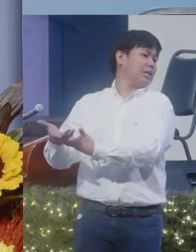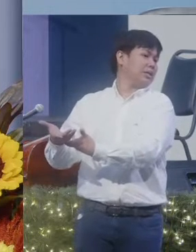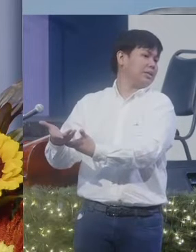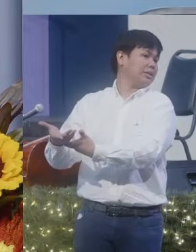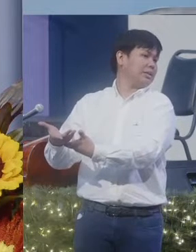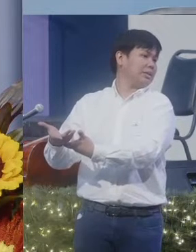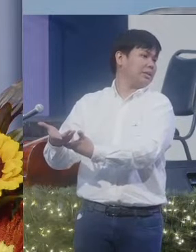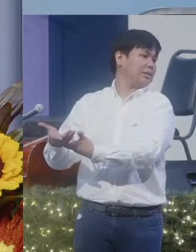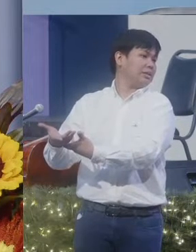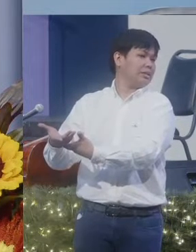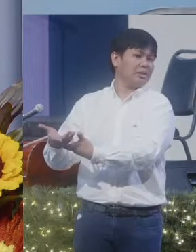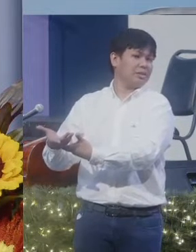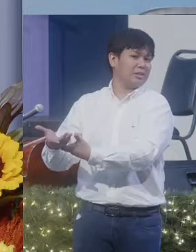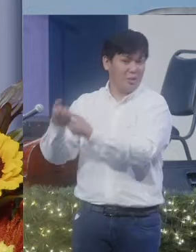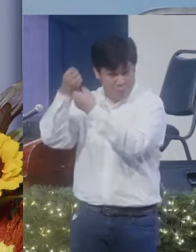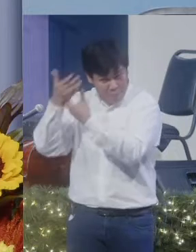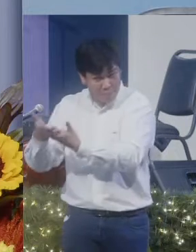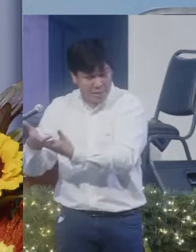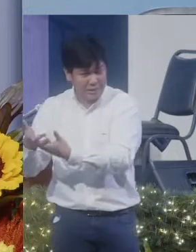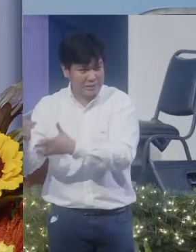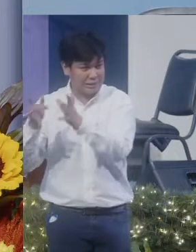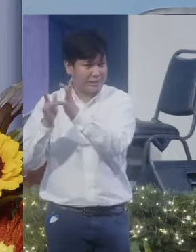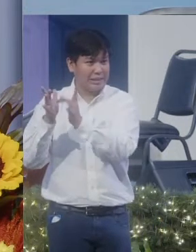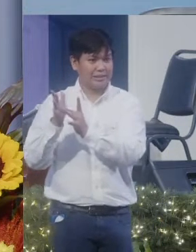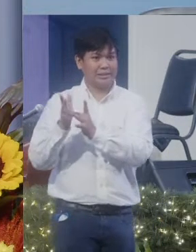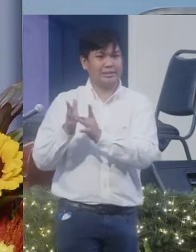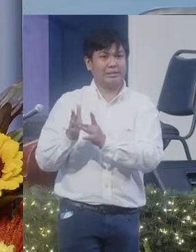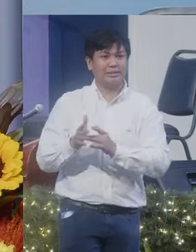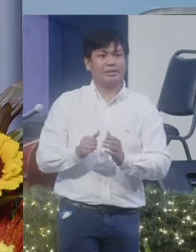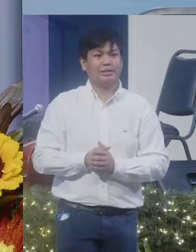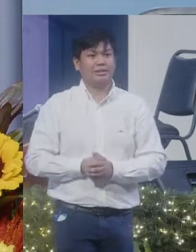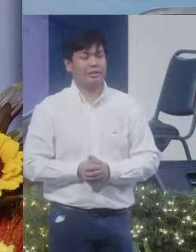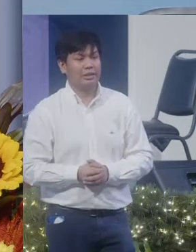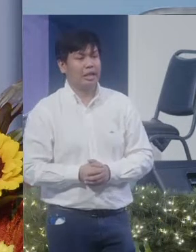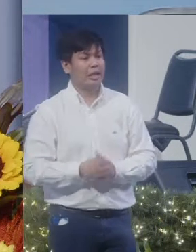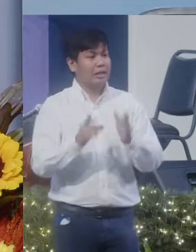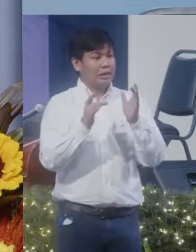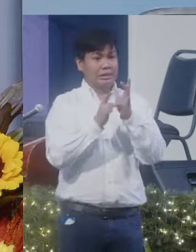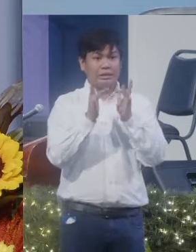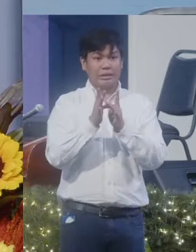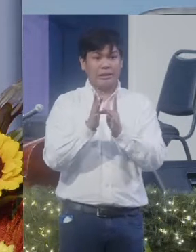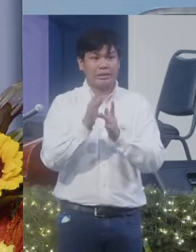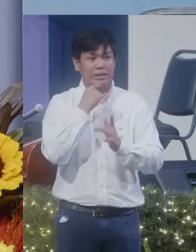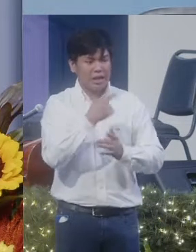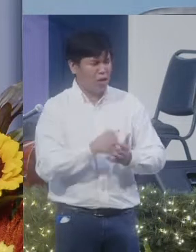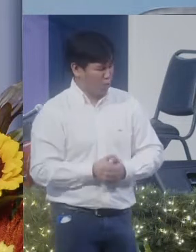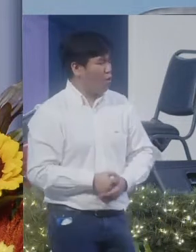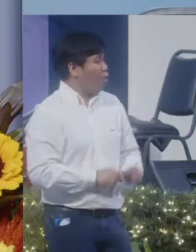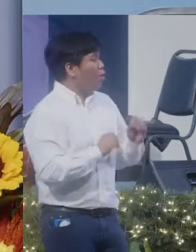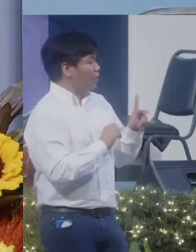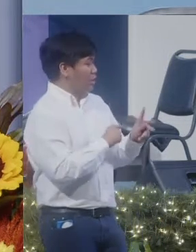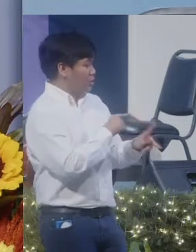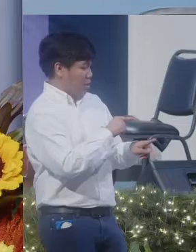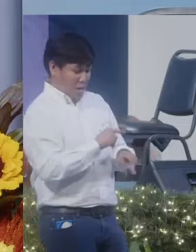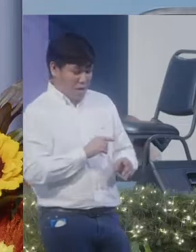isda. Sabi sa kanya, pumunta ka sa malalim na tubig. Siyempre, pag